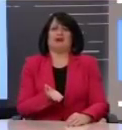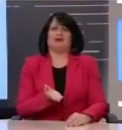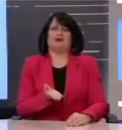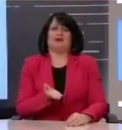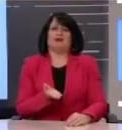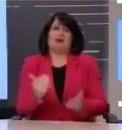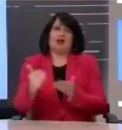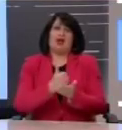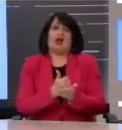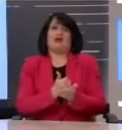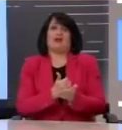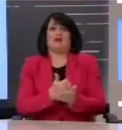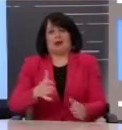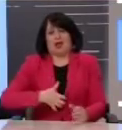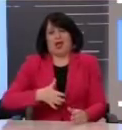και άδικο αλλά και φεδρό.